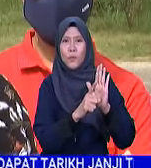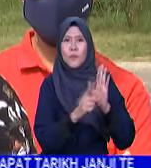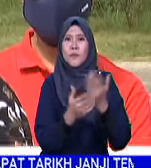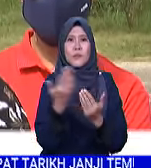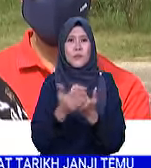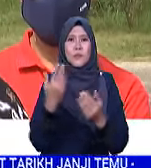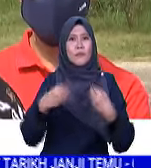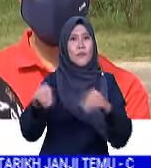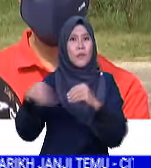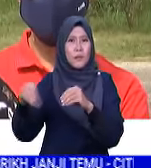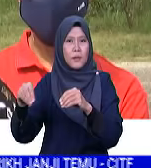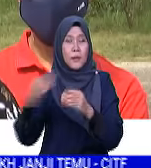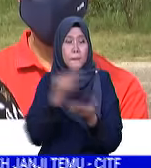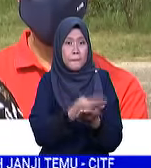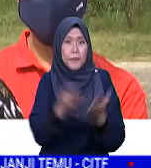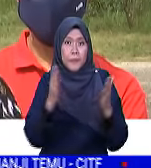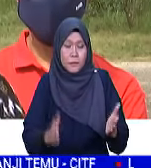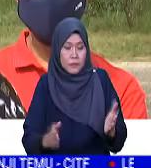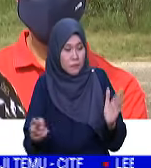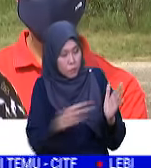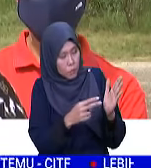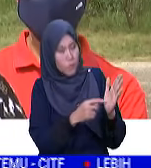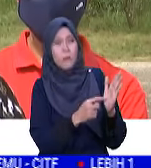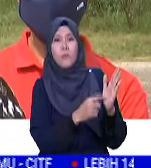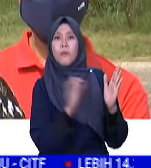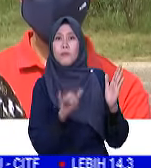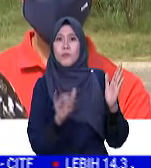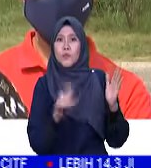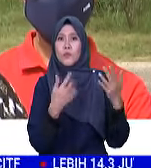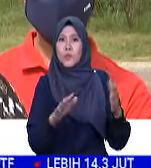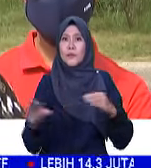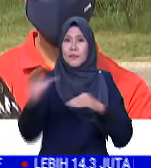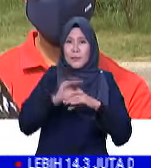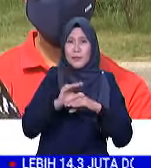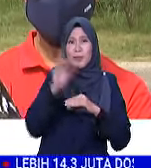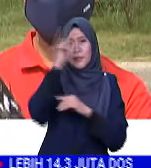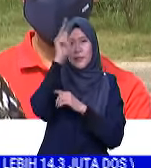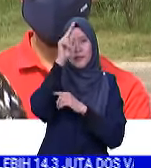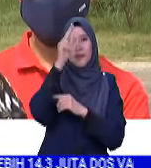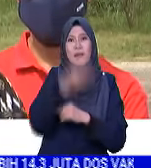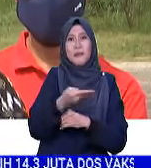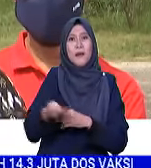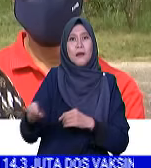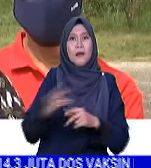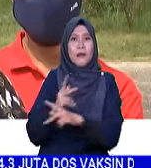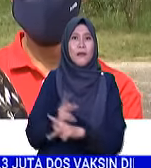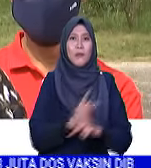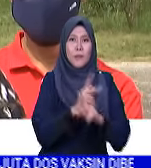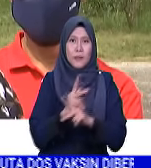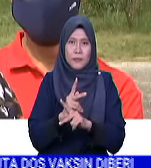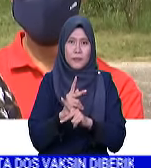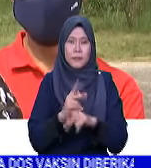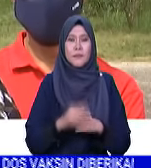penjual, memudahkan pembeli untuk melihat barang sebutlah barang yang telah disubsidi oleh kerajaan dan barang sebutlah barang kawalan.